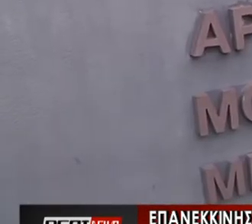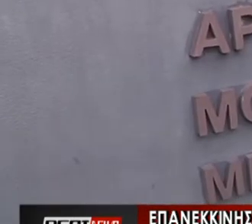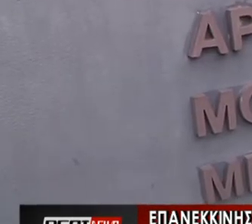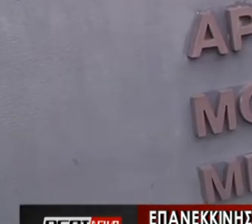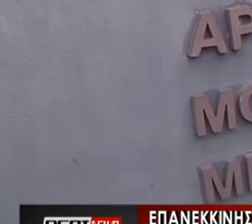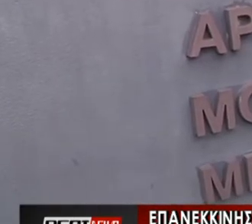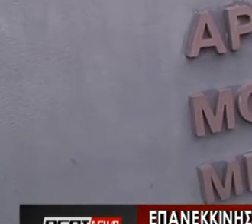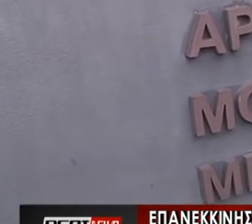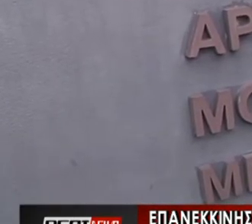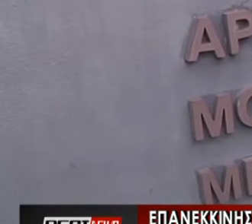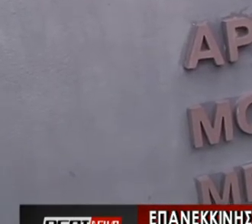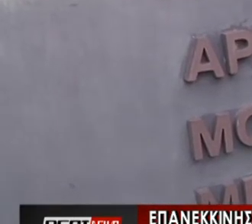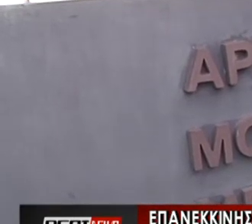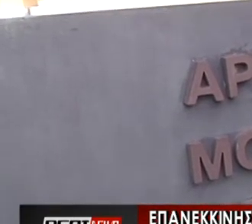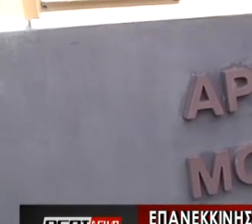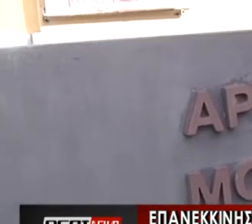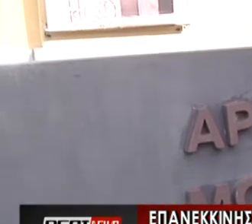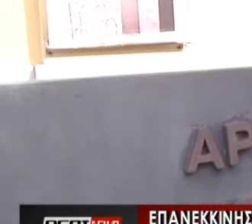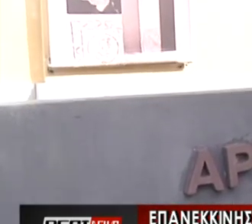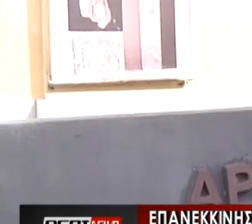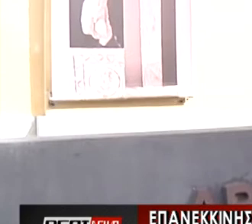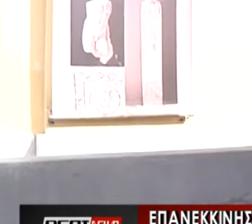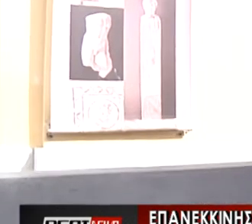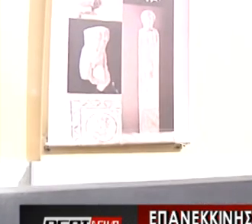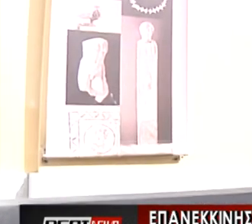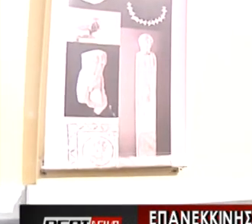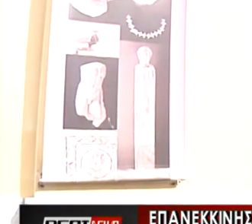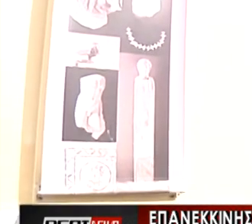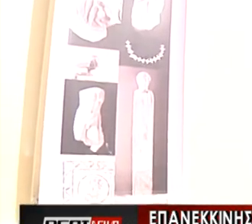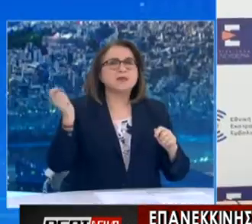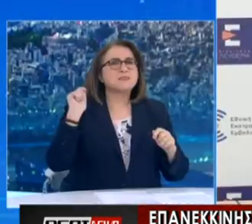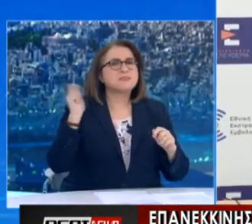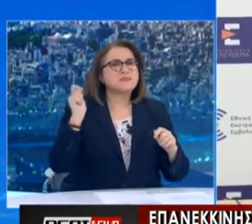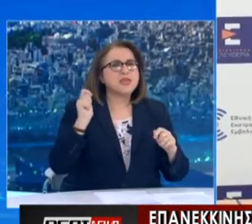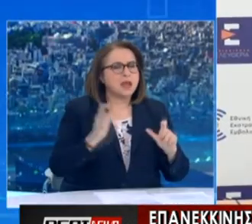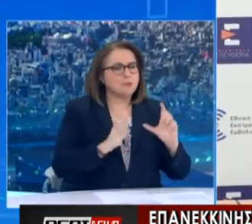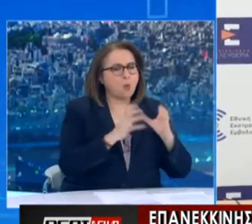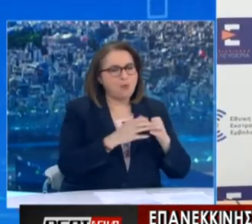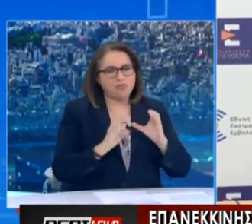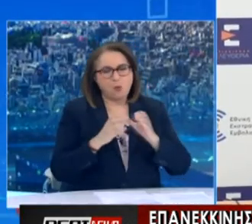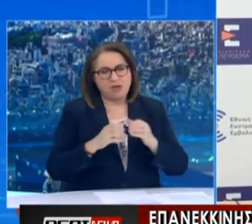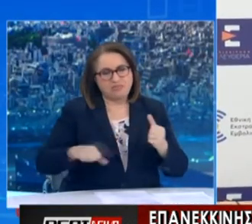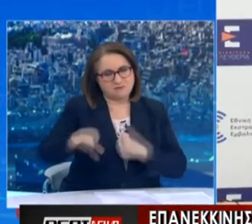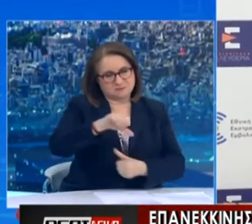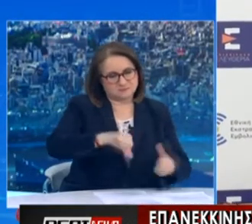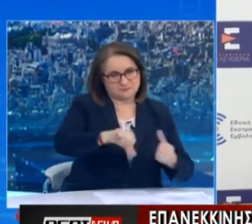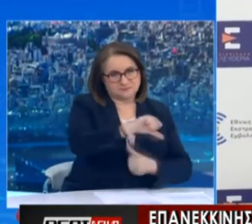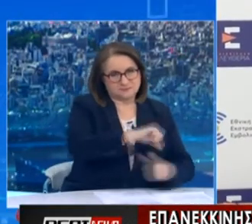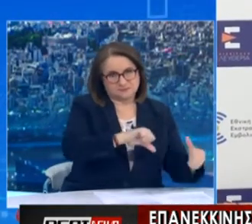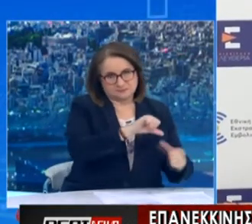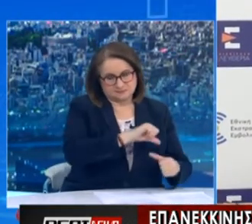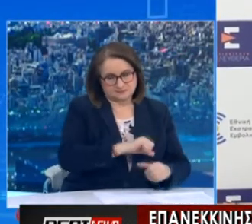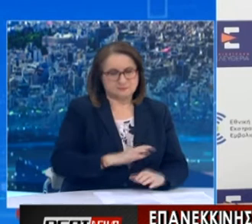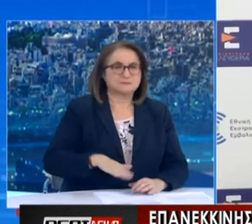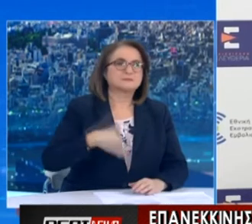υποχρεωτική χρήση μάσκας και διαφορετικά διαλύματα για ομάδες μαθητών. Επίσης, από τη Δευτέρα 10 Μαΐου επαναλειτουργούν